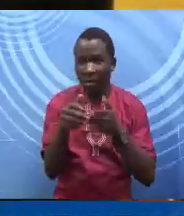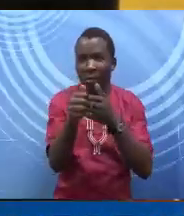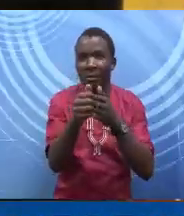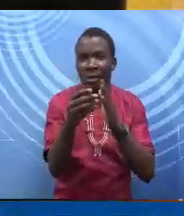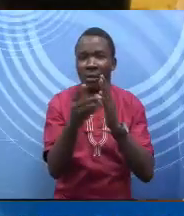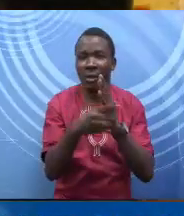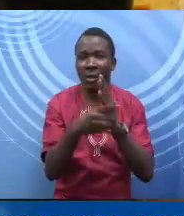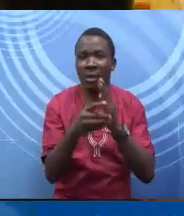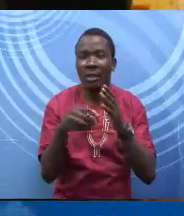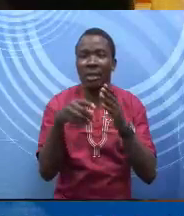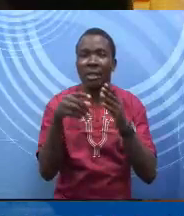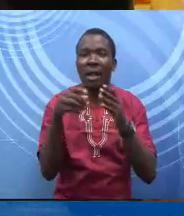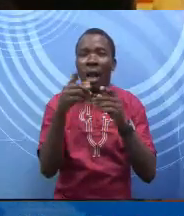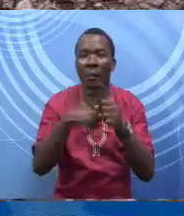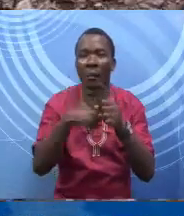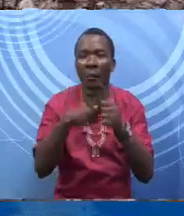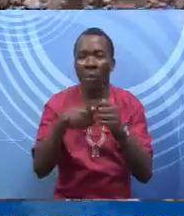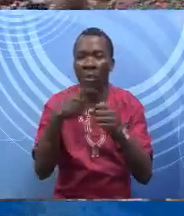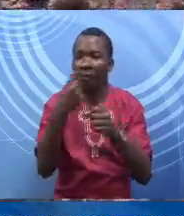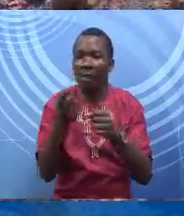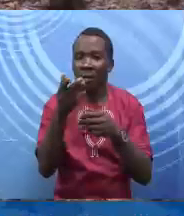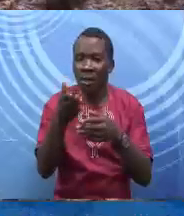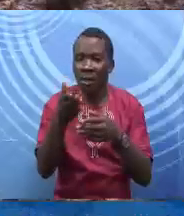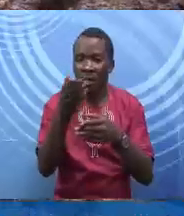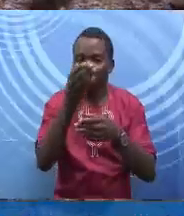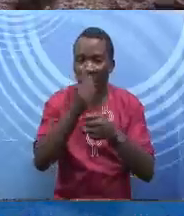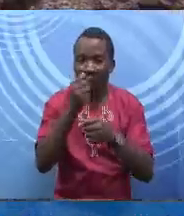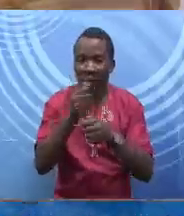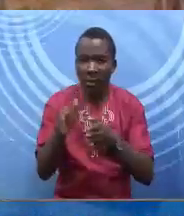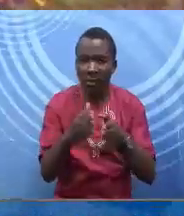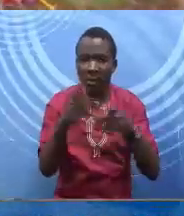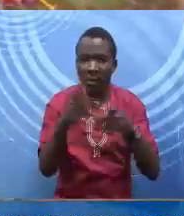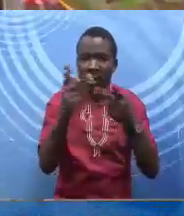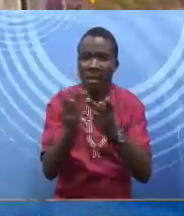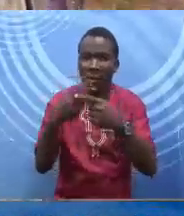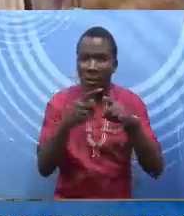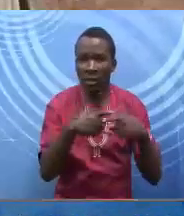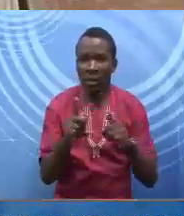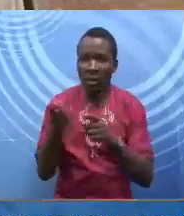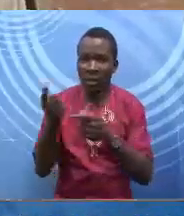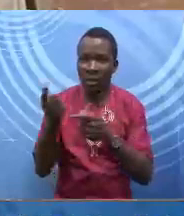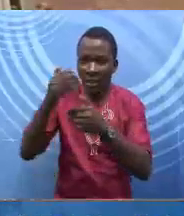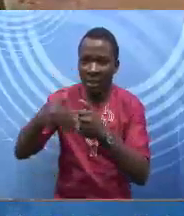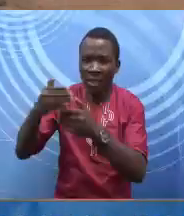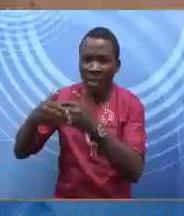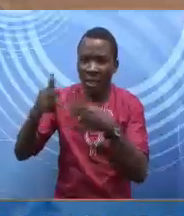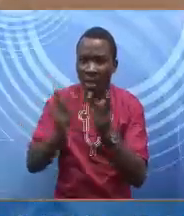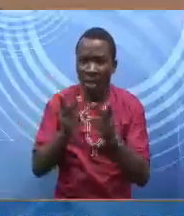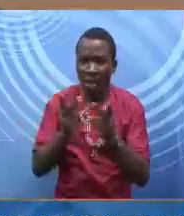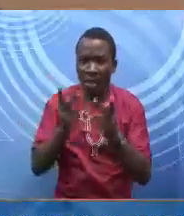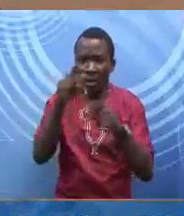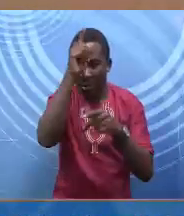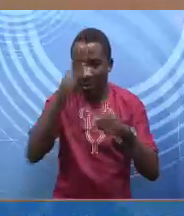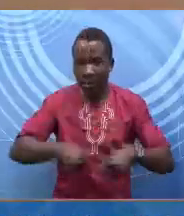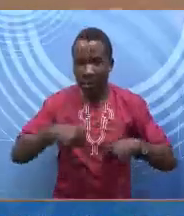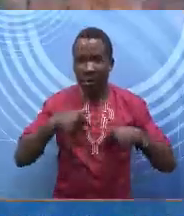Musanze madame n'Uwumuremyi Janine nawe yemeza ko hari ikorwa ry'imihanda mu bice binyuranye by'aka karere byagiye risatira aho abaturage batuye kandi batari mu mubare